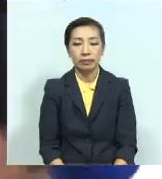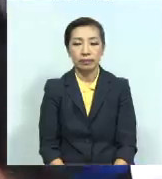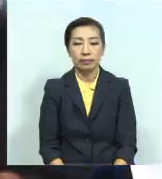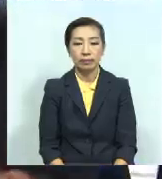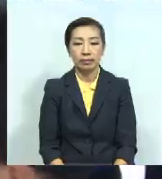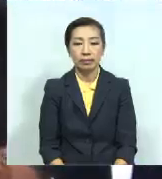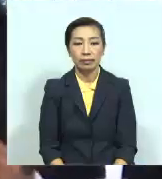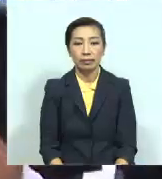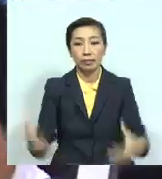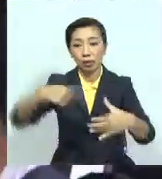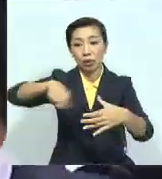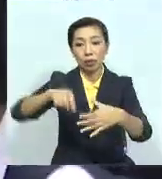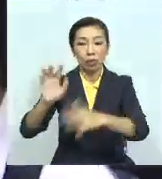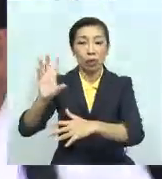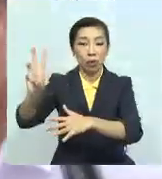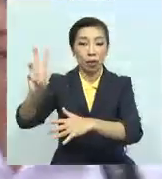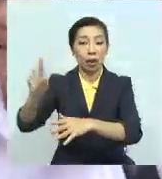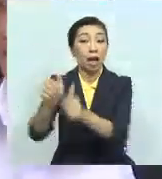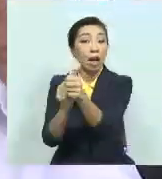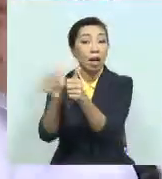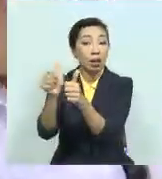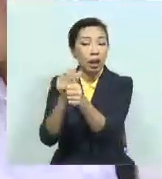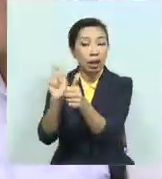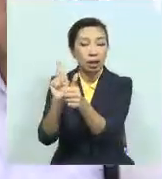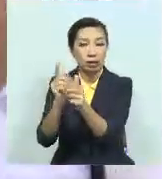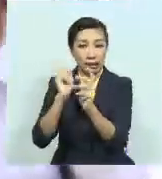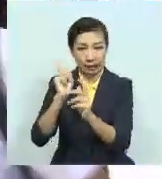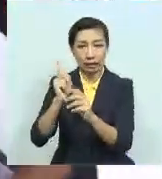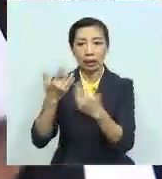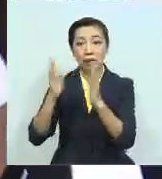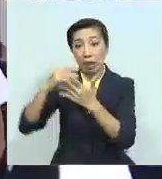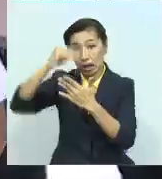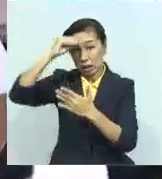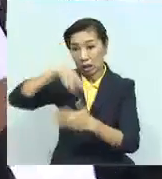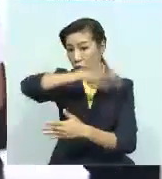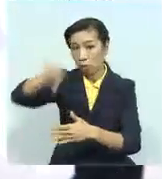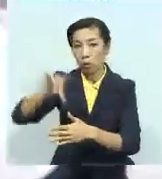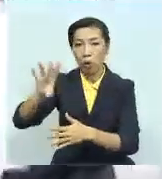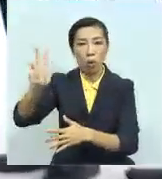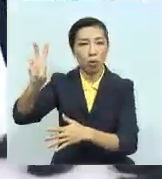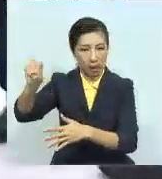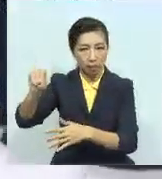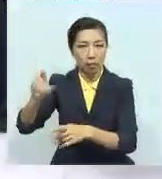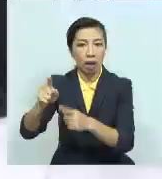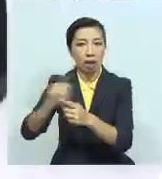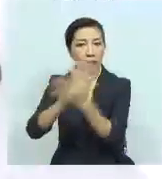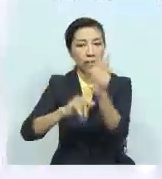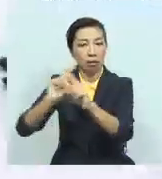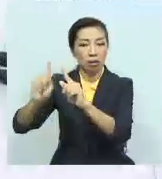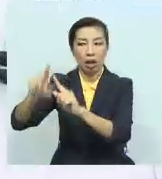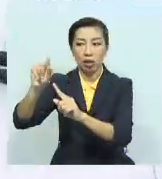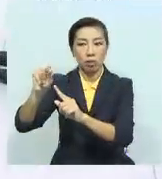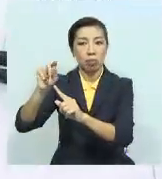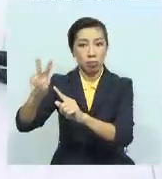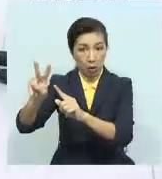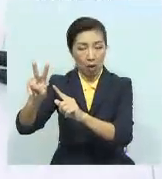น้องๆ6คนนี้ได้รับชัยชนะมาจากการนักเรียนที่เข้าร่วมการแข่งขันถึง160คนจาก22ประเทศ